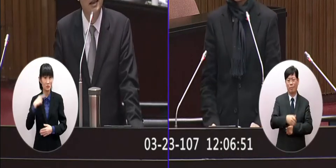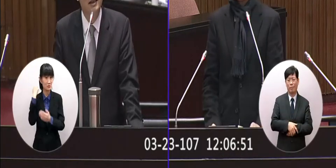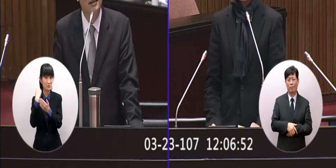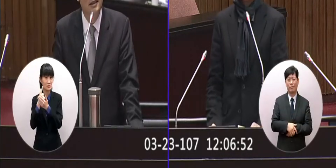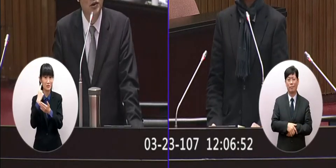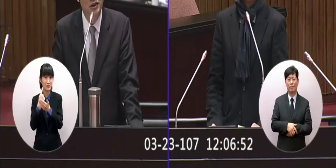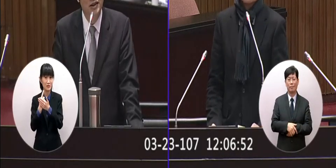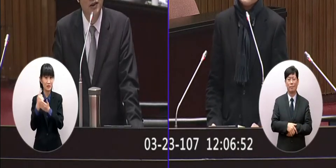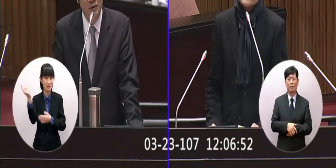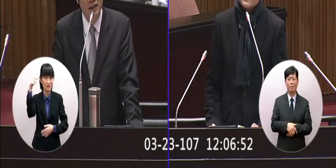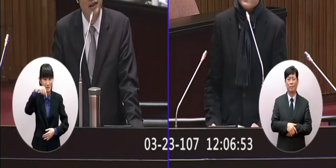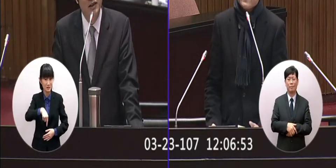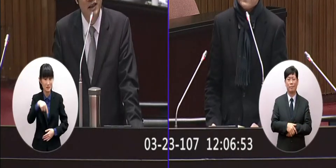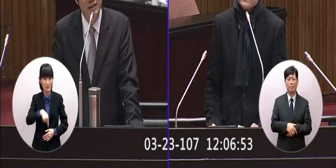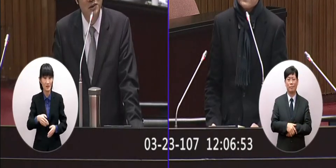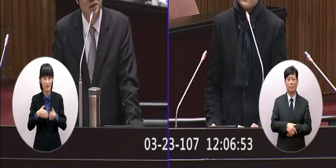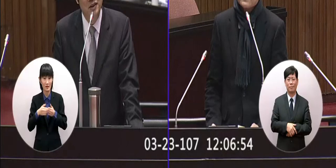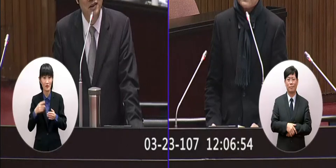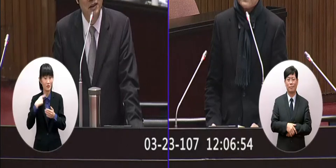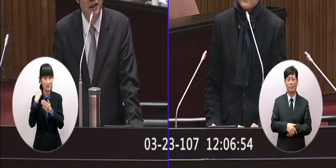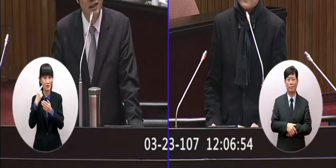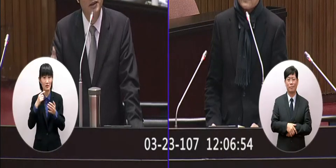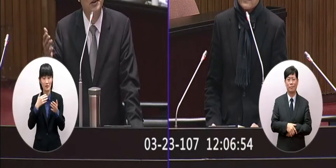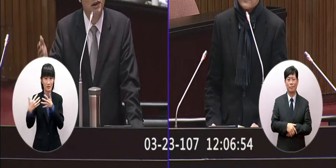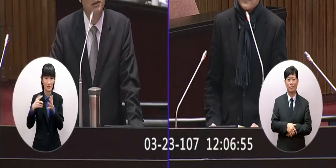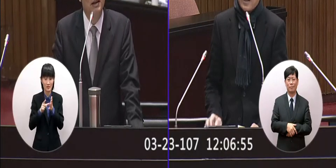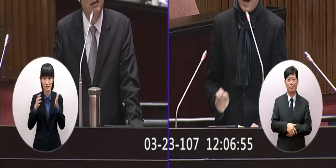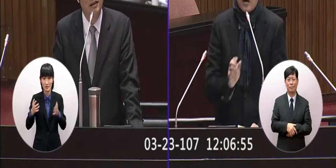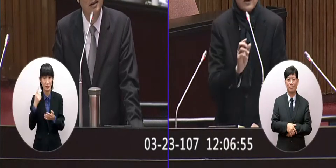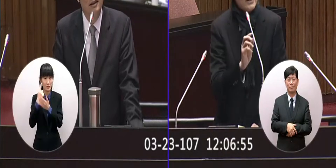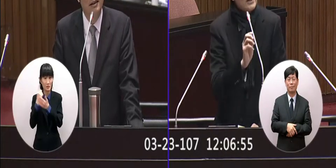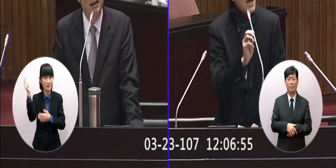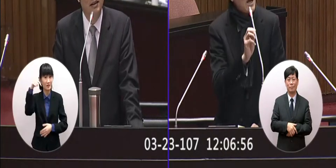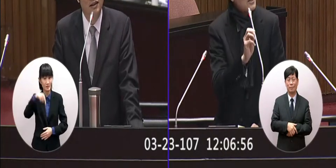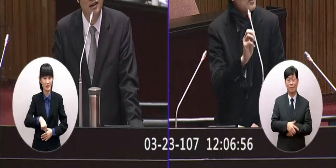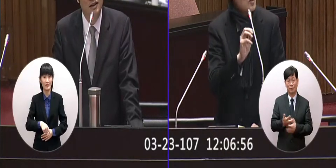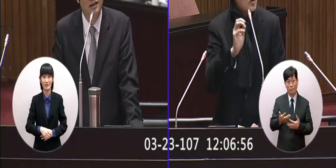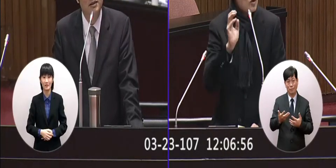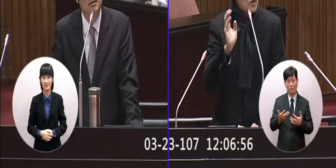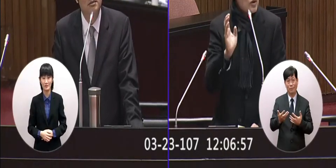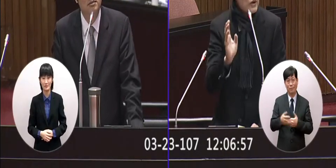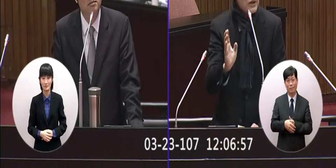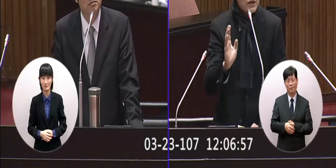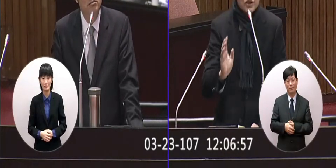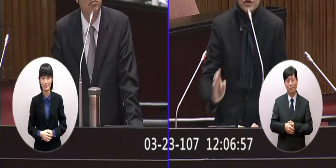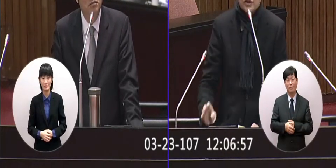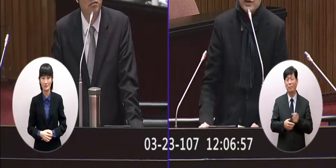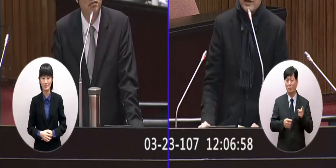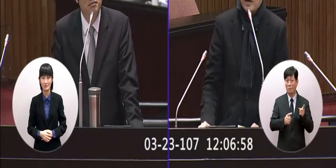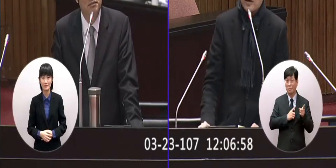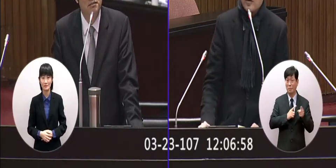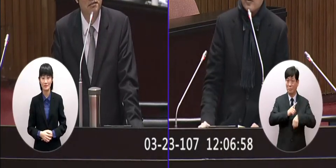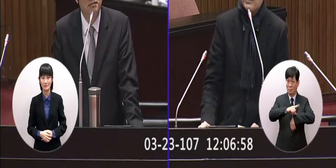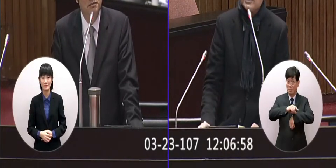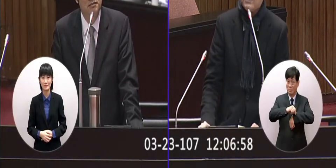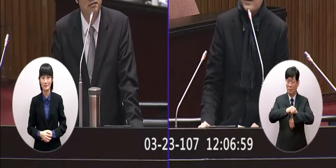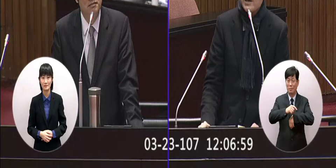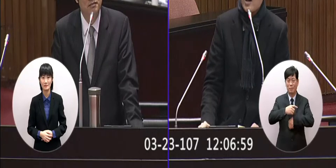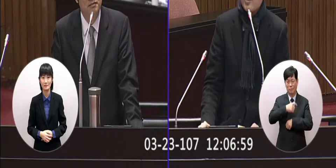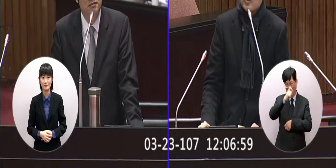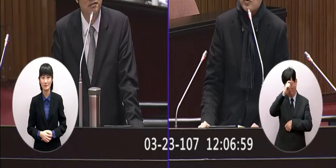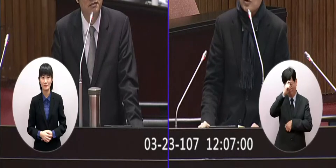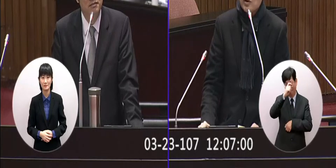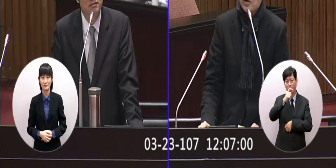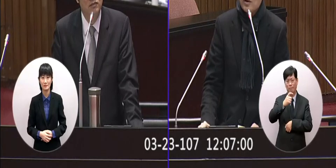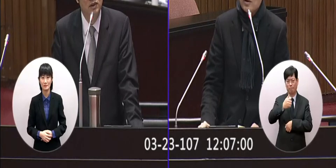要来咨询期间，我每天都要来咨询，那媒体就会报道。 好，那你的这个时间哦，我们期